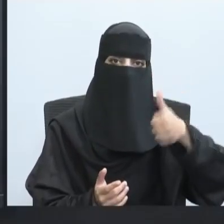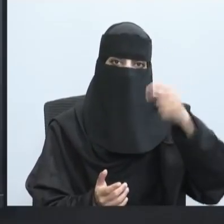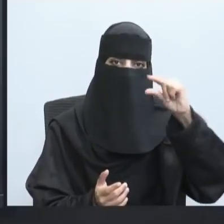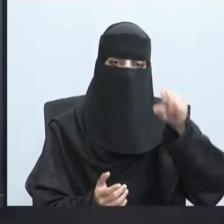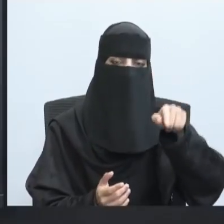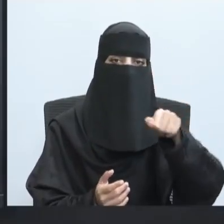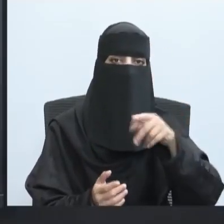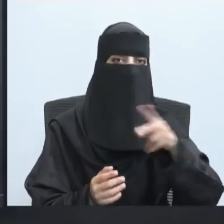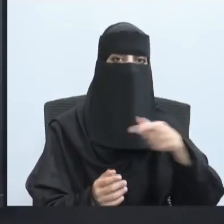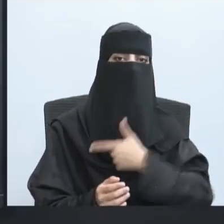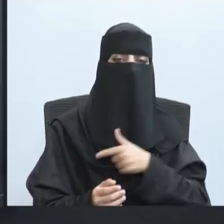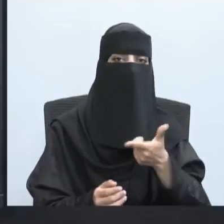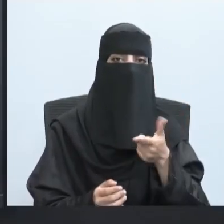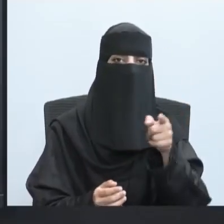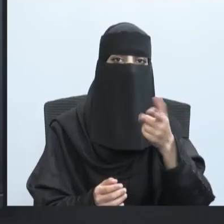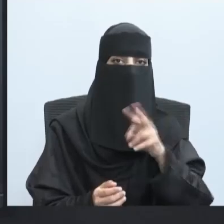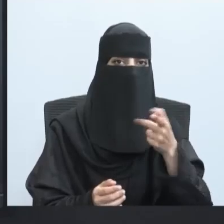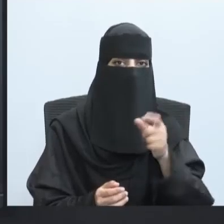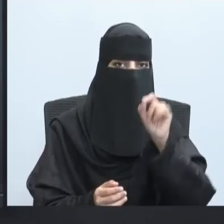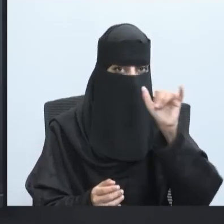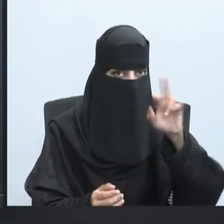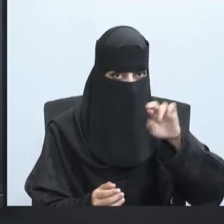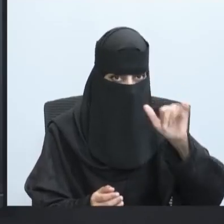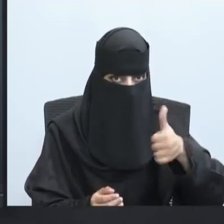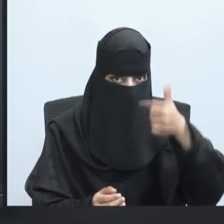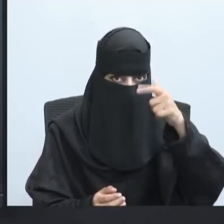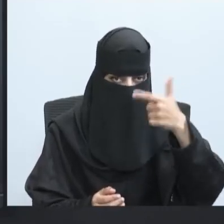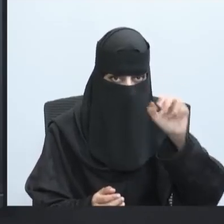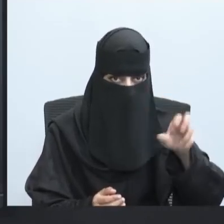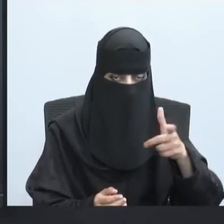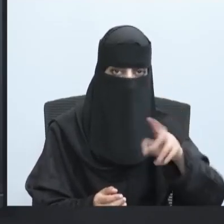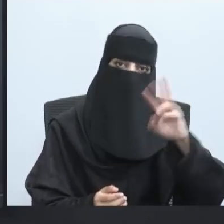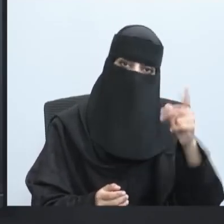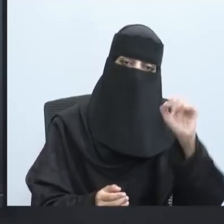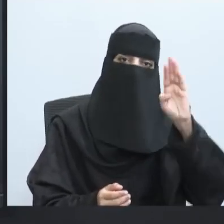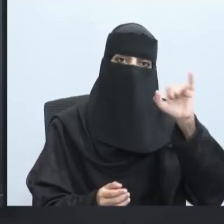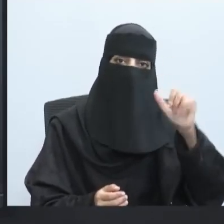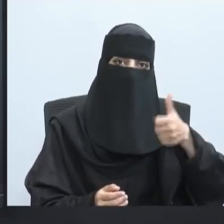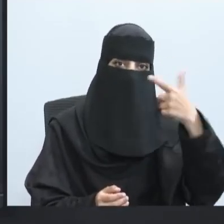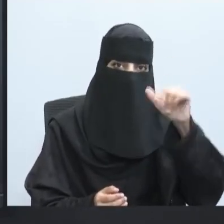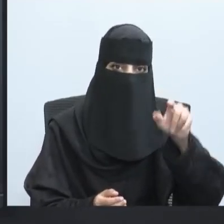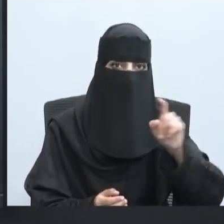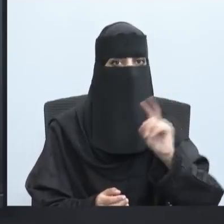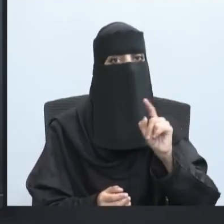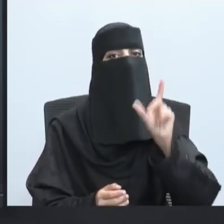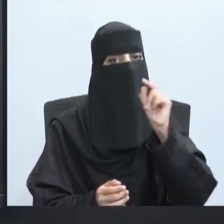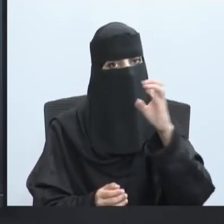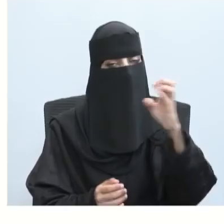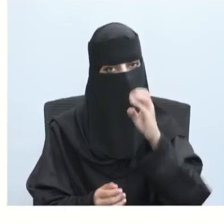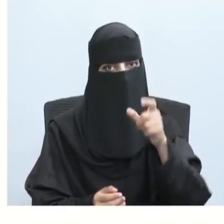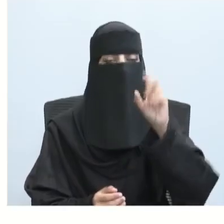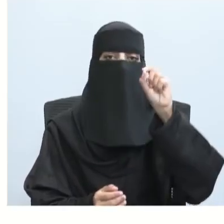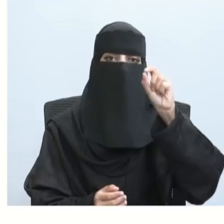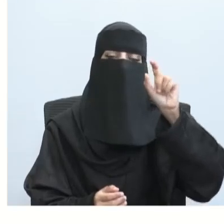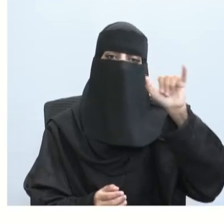فيزيائي ام كيميائي احسنتم تغير فيزيائي لانه تغير في الحاله فالتغير او تغير حاله